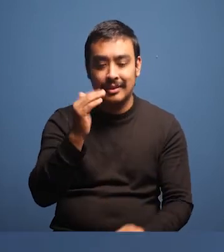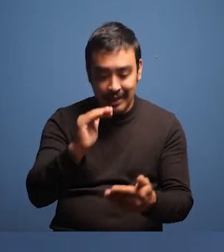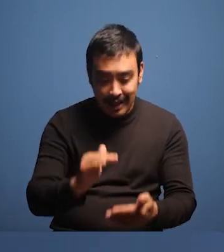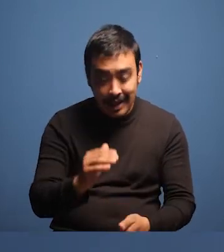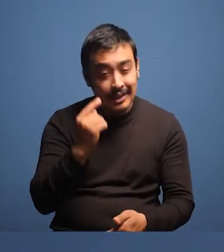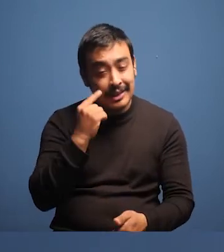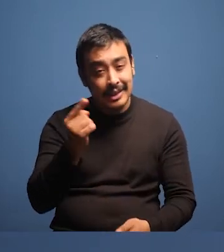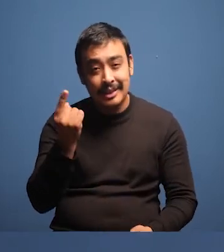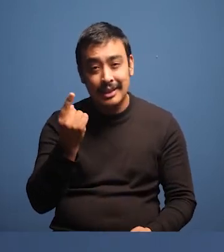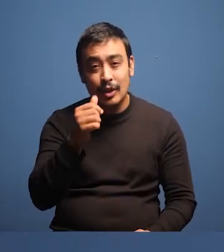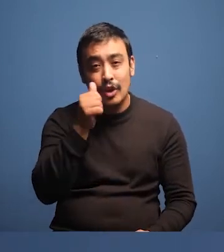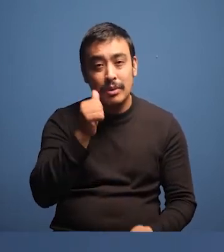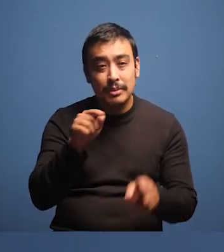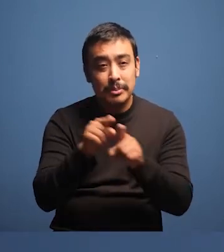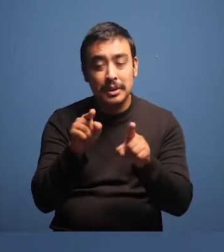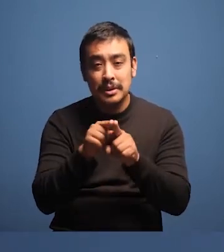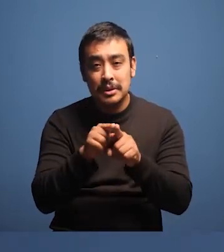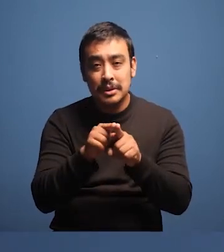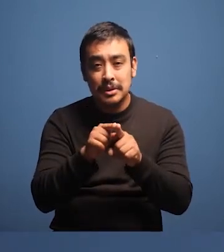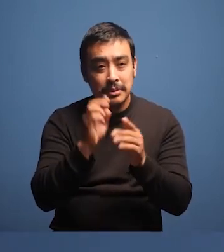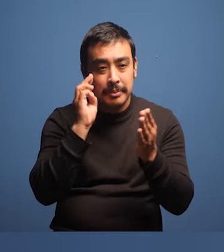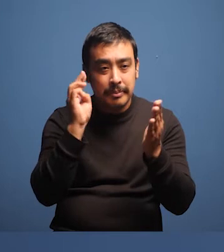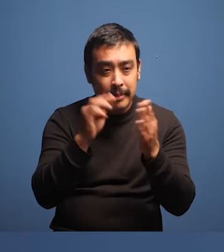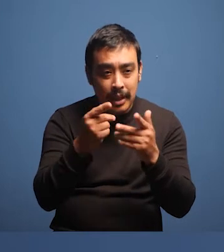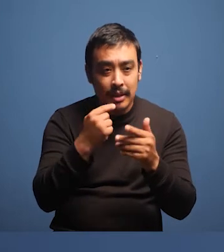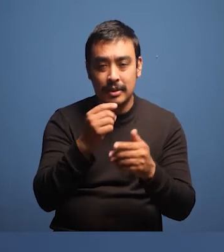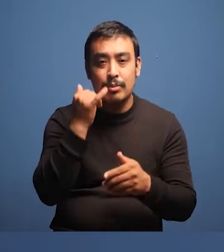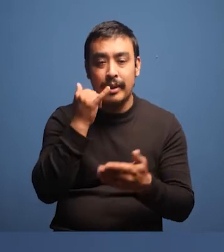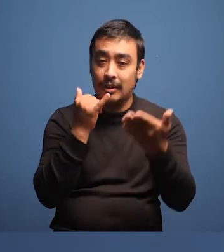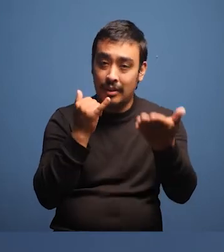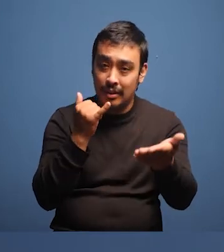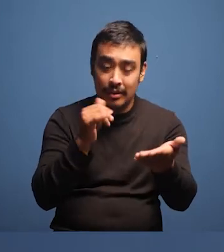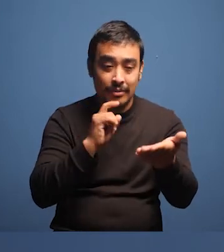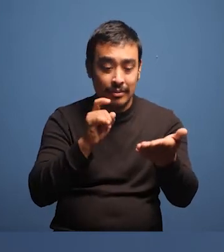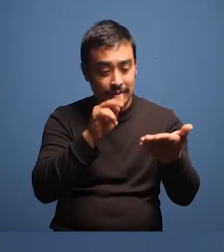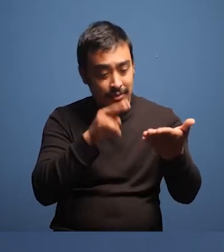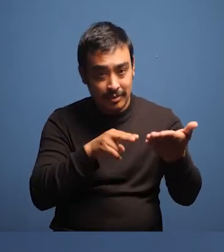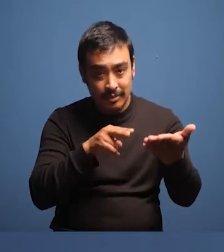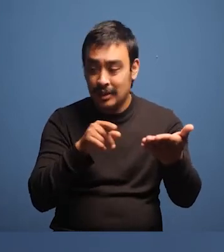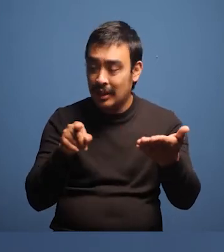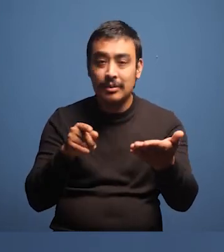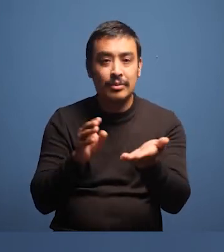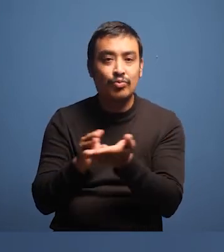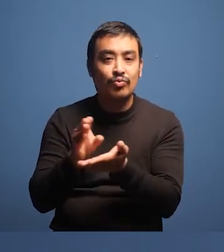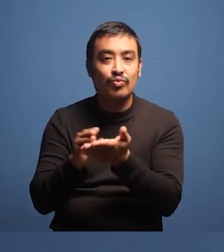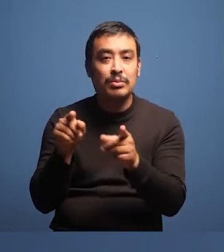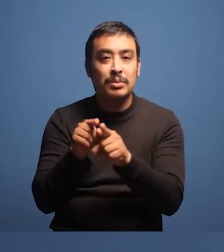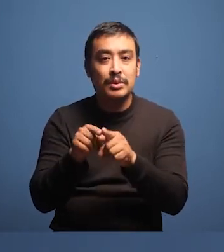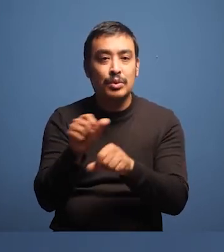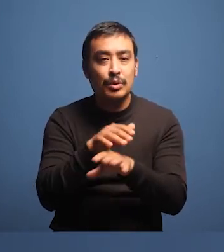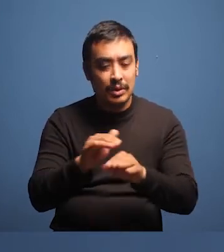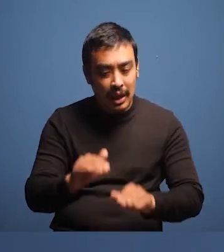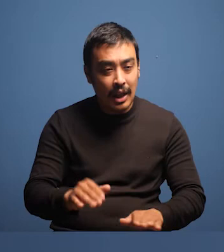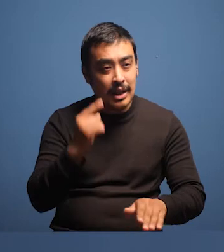त पेरेन्ट्सले नै के गर्छ भन्दाखेरि केही गर्न मानेन फकेन भने मोबाइल दिने गीतहरू हेर्छ यतापट्टि खुवाइरहेको हुन्छ सो त्यस्तो गर्दा चाहिँ उनीहरूलाई सानैबाट